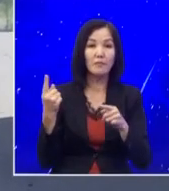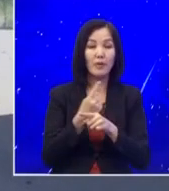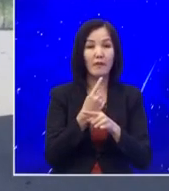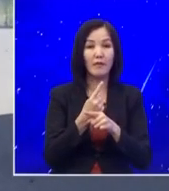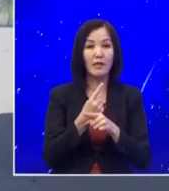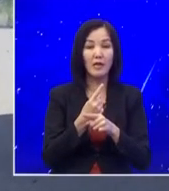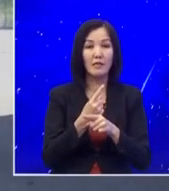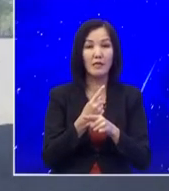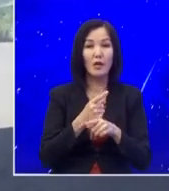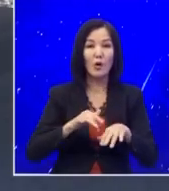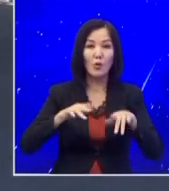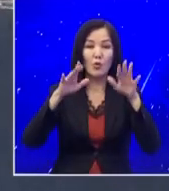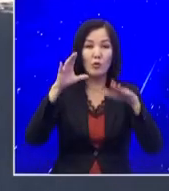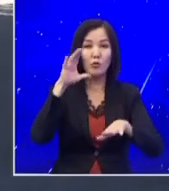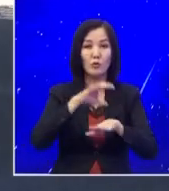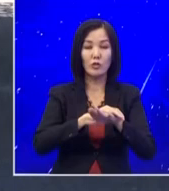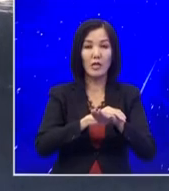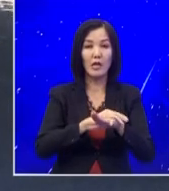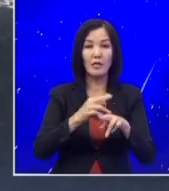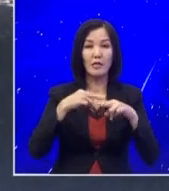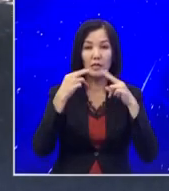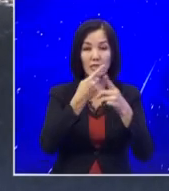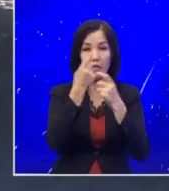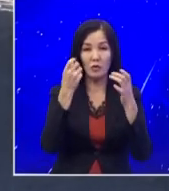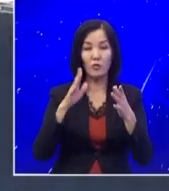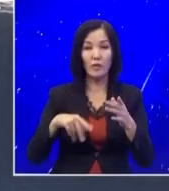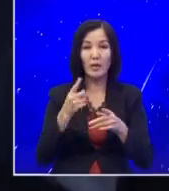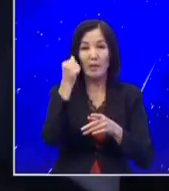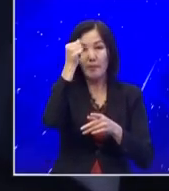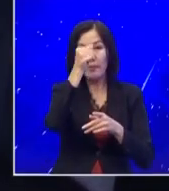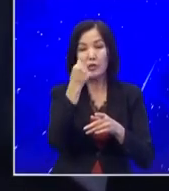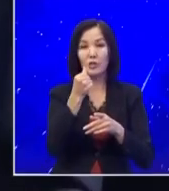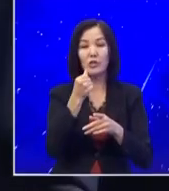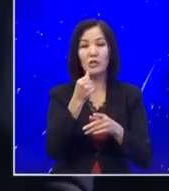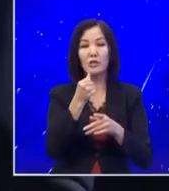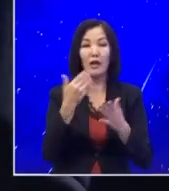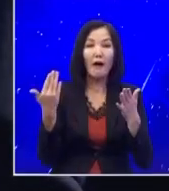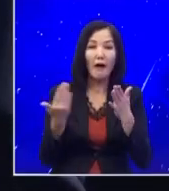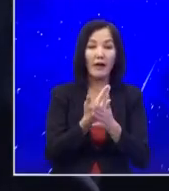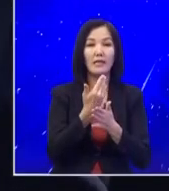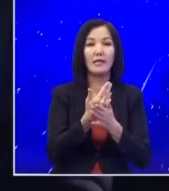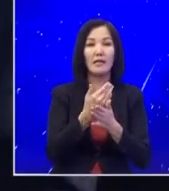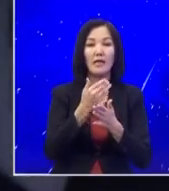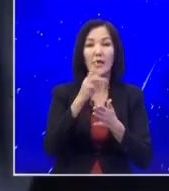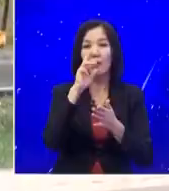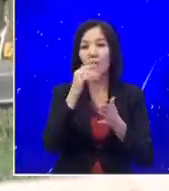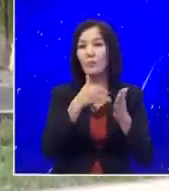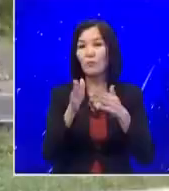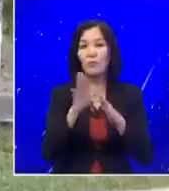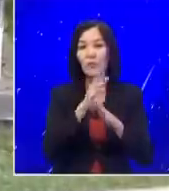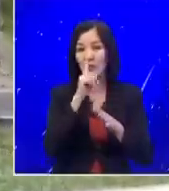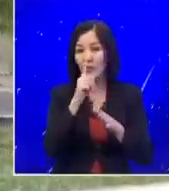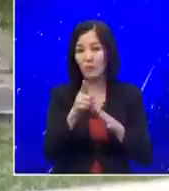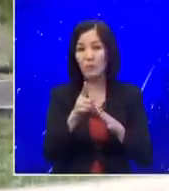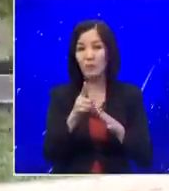көк түтін үшін ұсталғандарға тек ескерту беріледі. Ал бір жыл ішінде құқық бұзушылық қайталанған жағдайда 2 айлық есептік